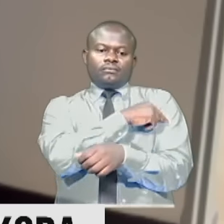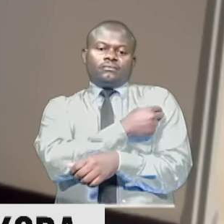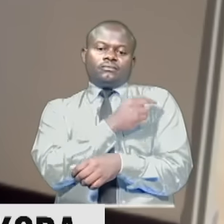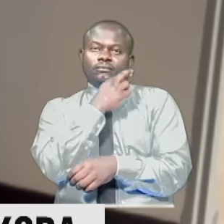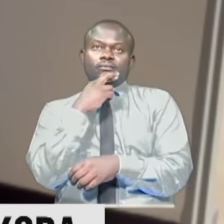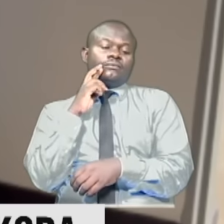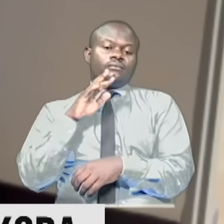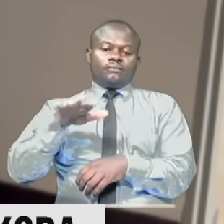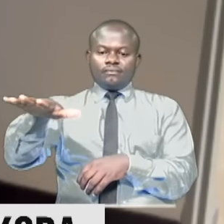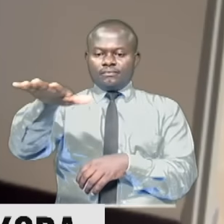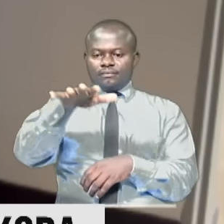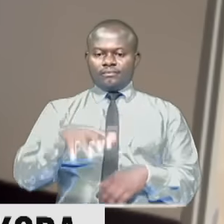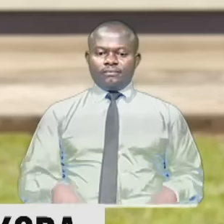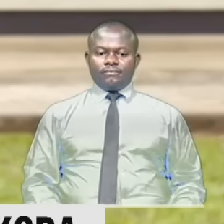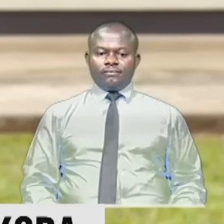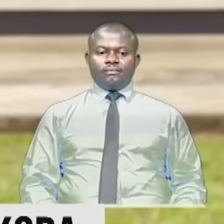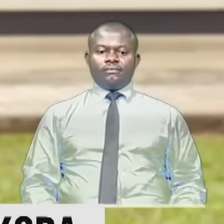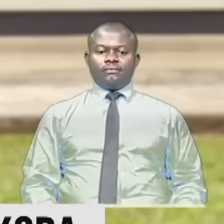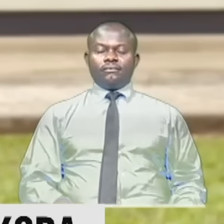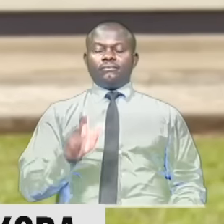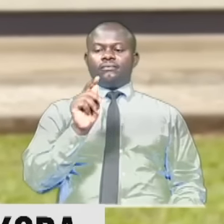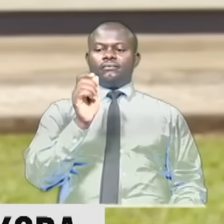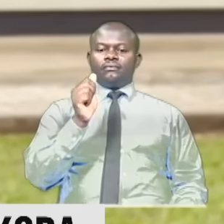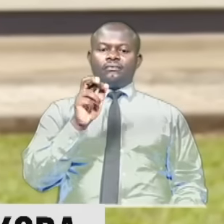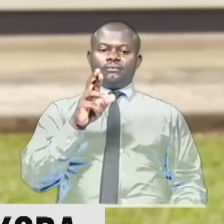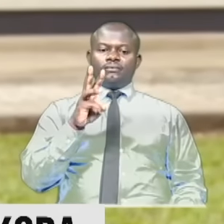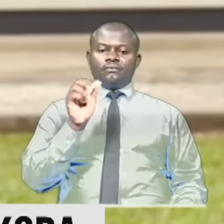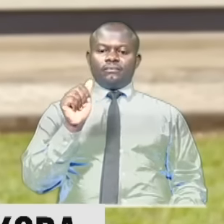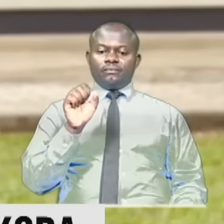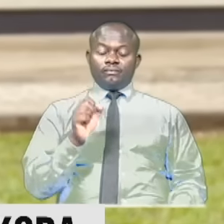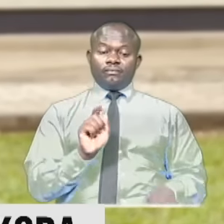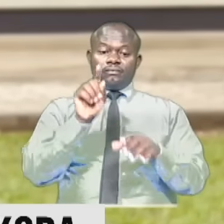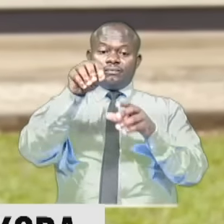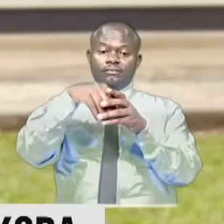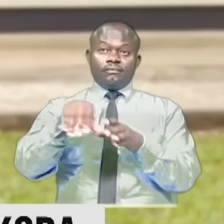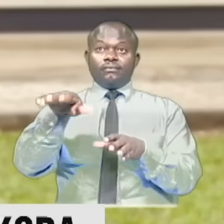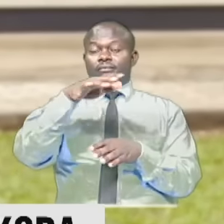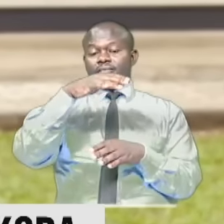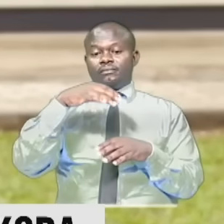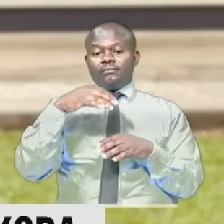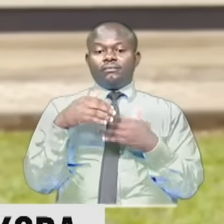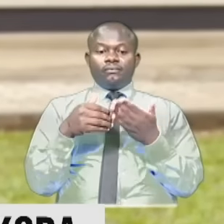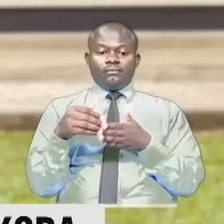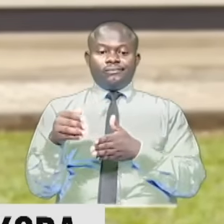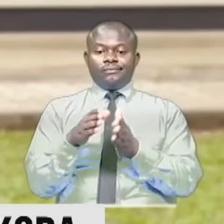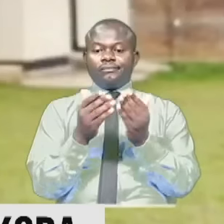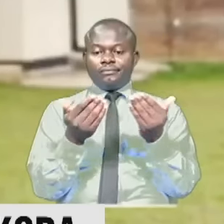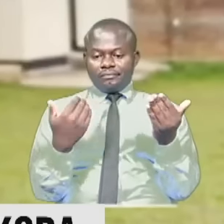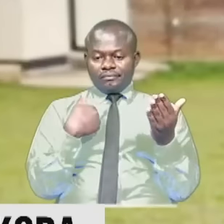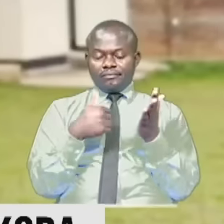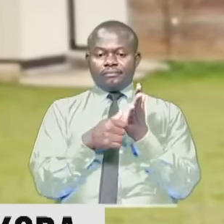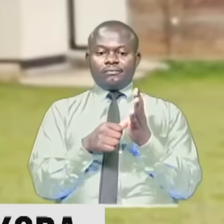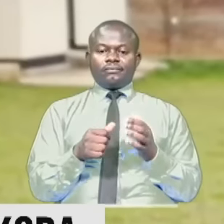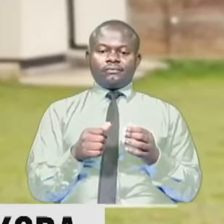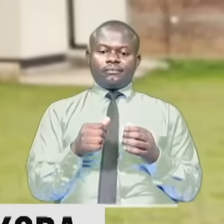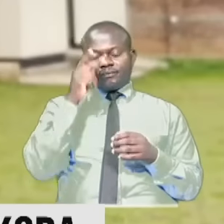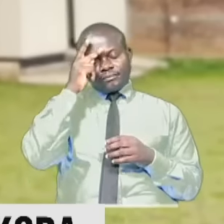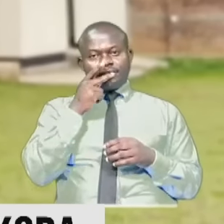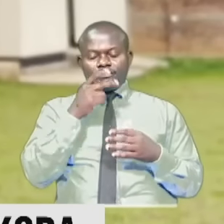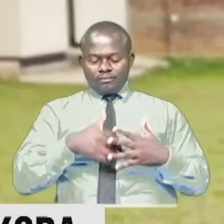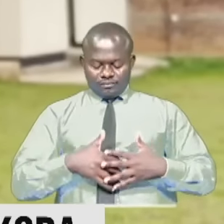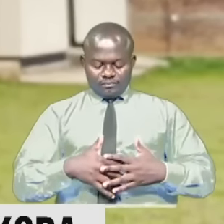i Rwaza naho kwa Rwasa. Haga igihe ndigufatiye mu rugo ukagira Karwasa wabyariye mu nzira umwana akagira ikibazo. Nk'ababyeyi